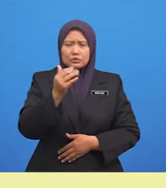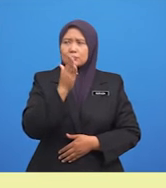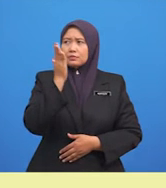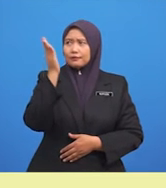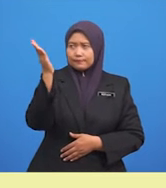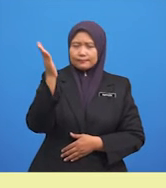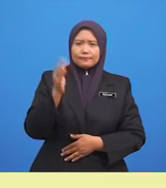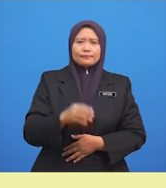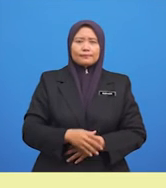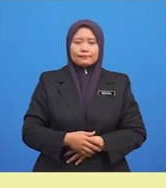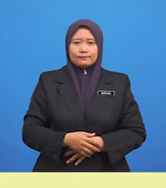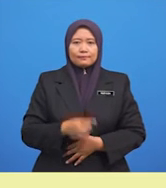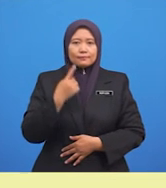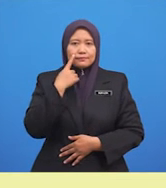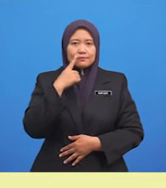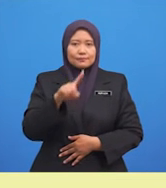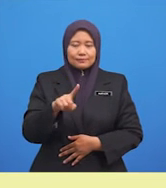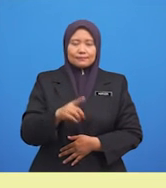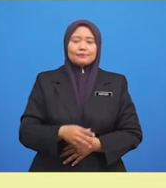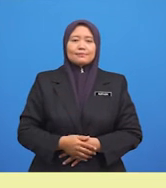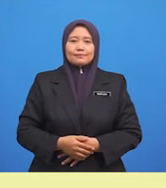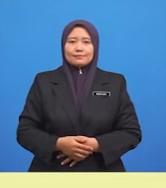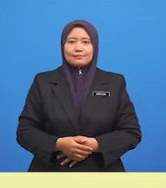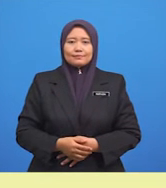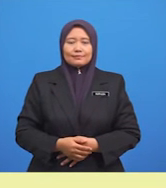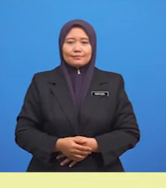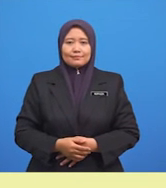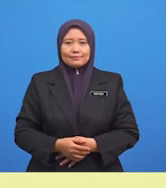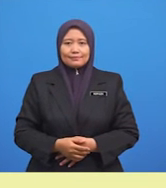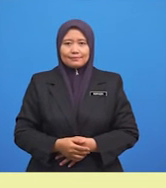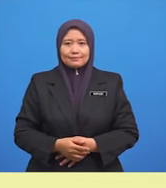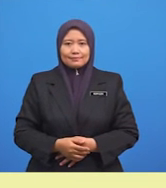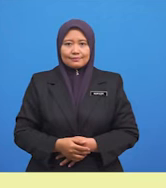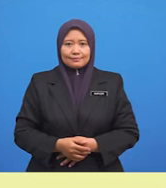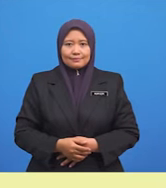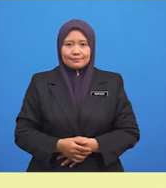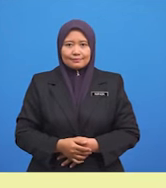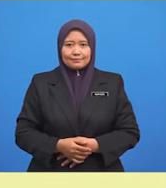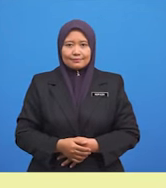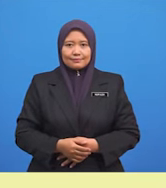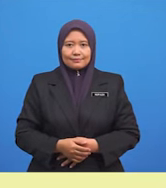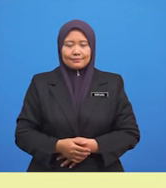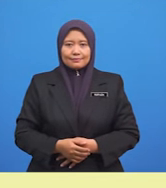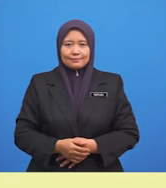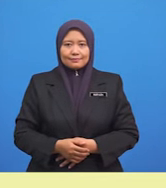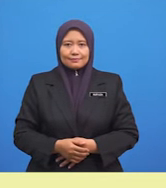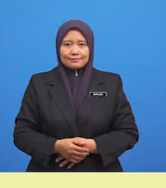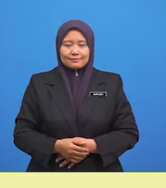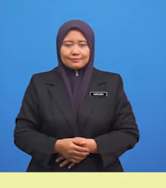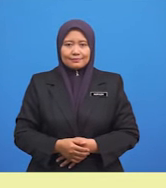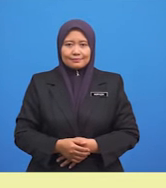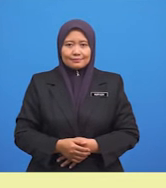melukis gambar rajah Van persis yang ditunjukkan. Ini bermakna murid-murid